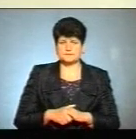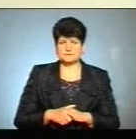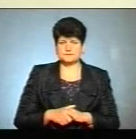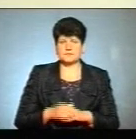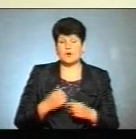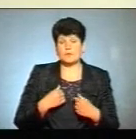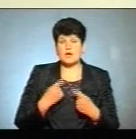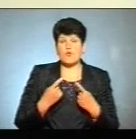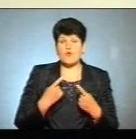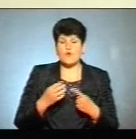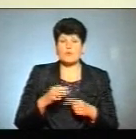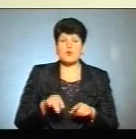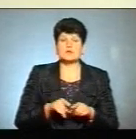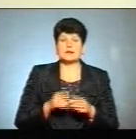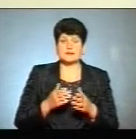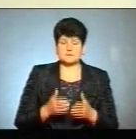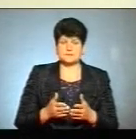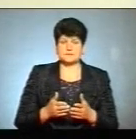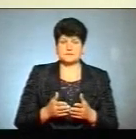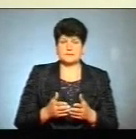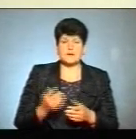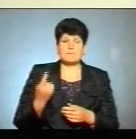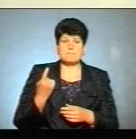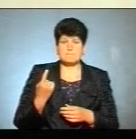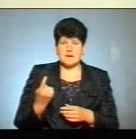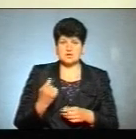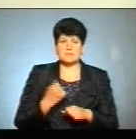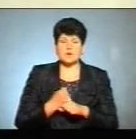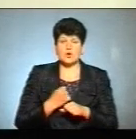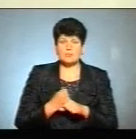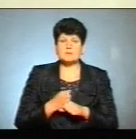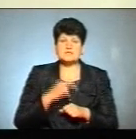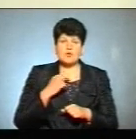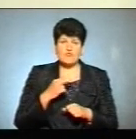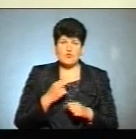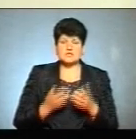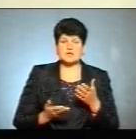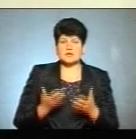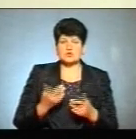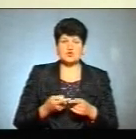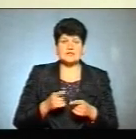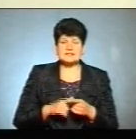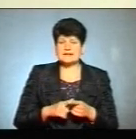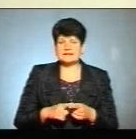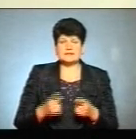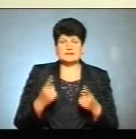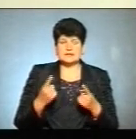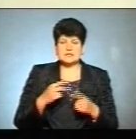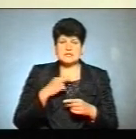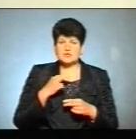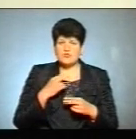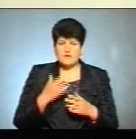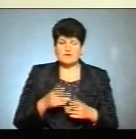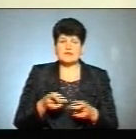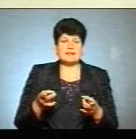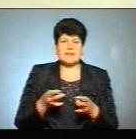Ну, ми говоримо про таке, що, по-перше, ми робимо зауваження. Якщо це не грандіозні зауваження, і вони